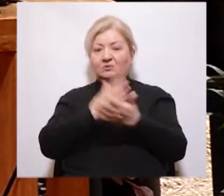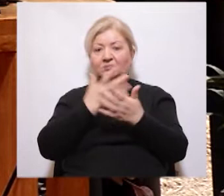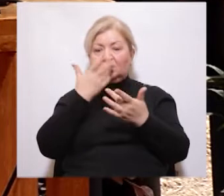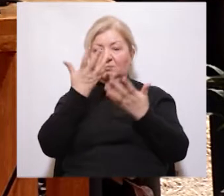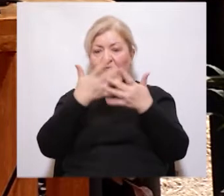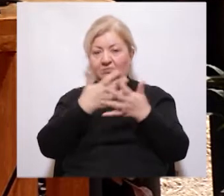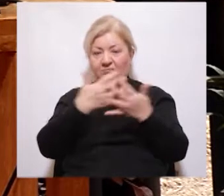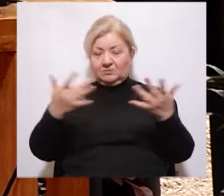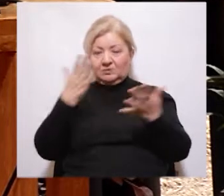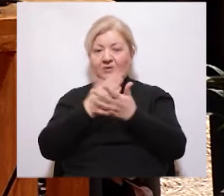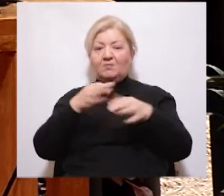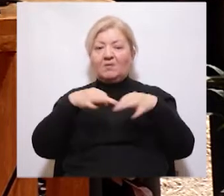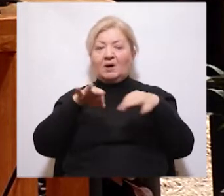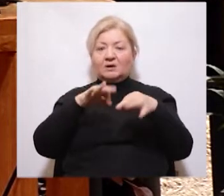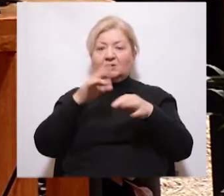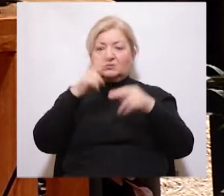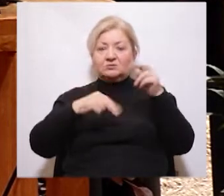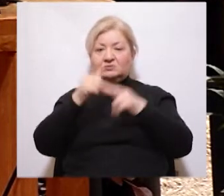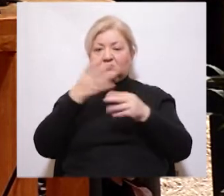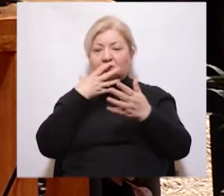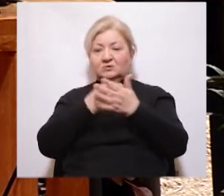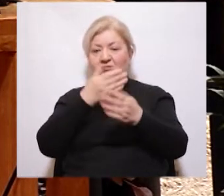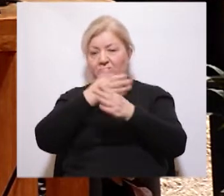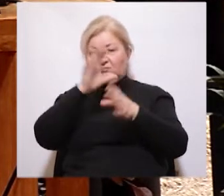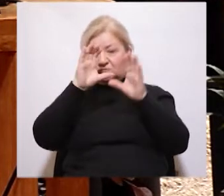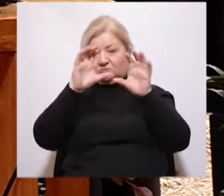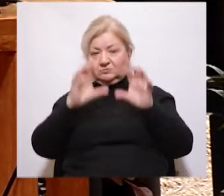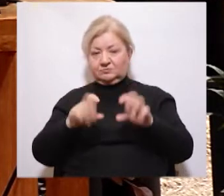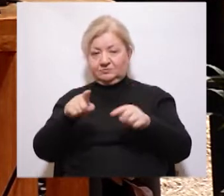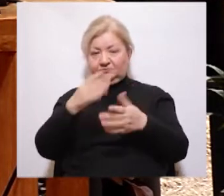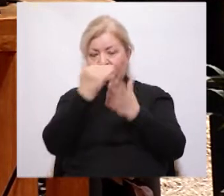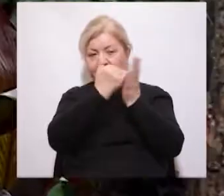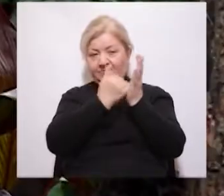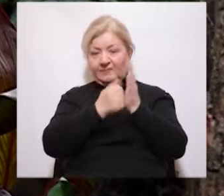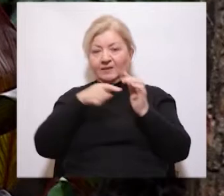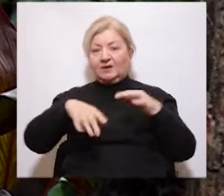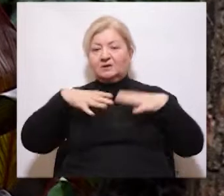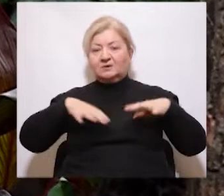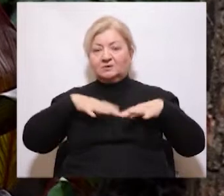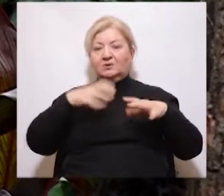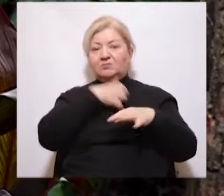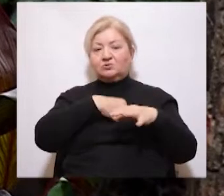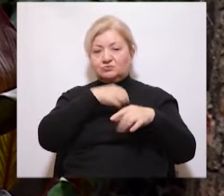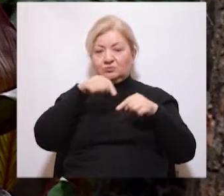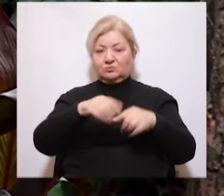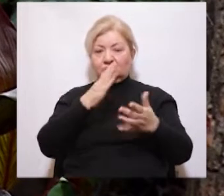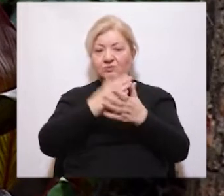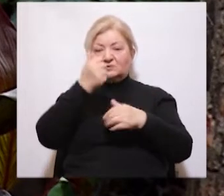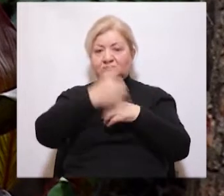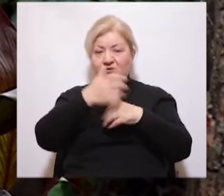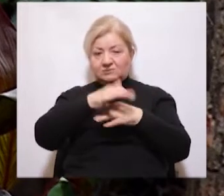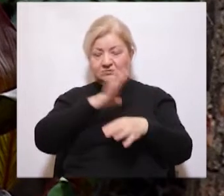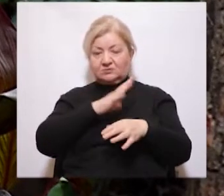რამდენად მრავალფეროვანია მანქანათმშენებლობა თავისი დარგობრივი სტრუქტურით. საქართველოს შემთხვევაში მანქანათმშენებლობის